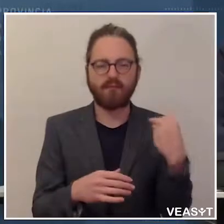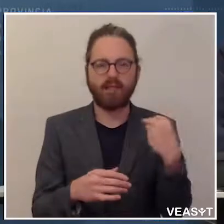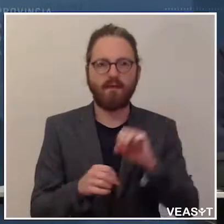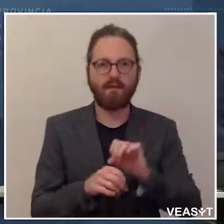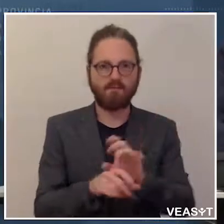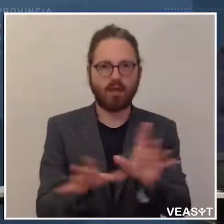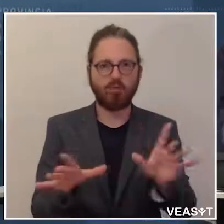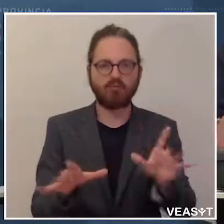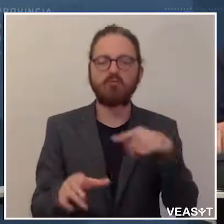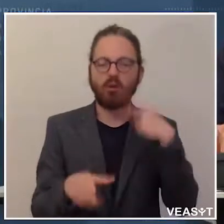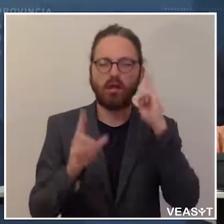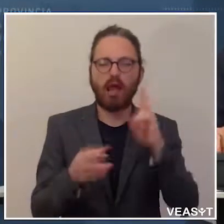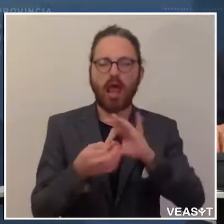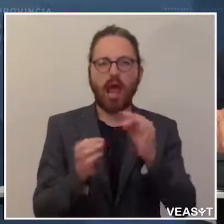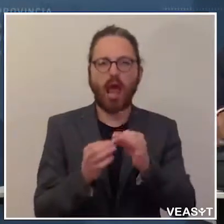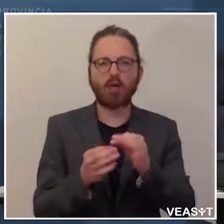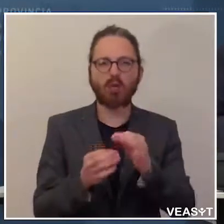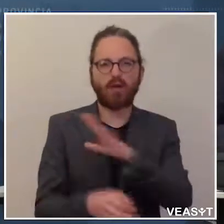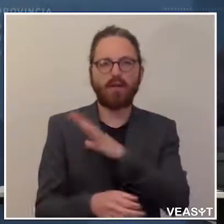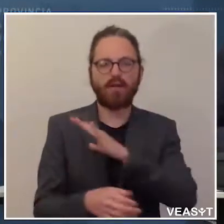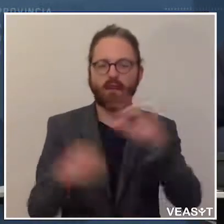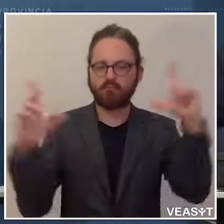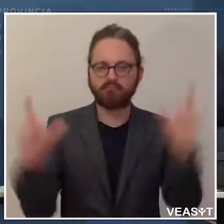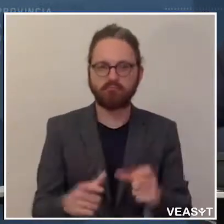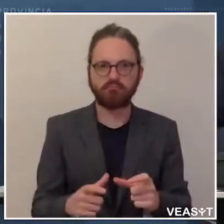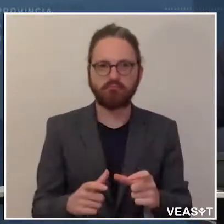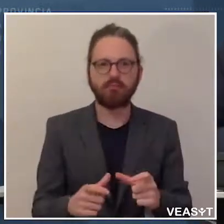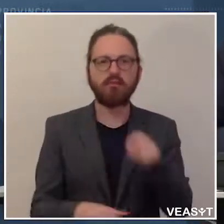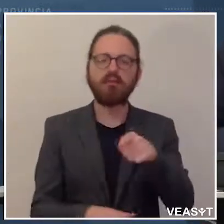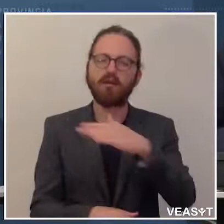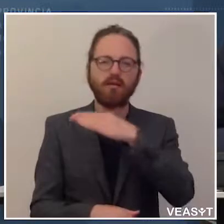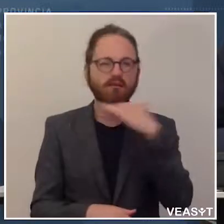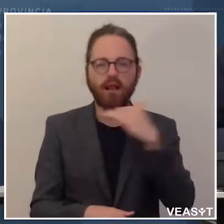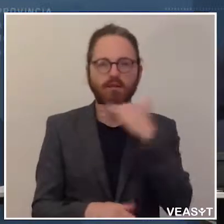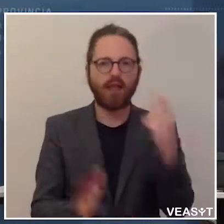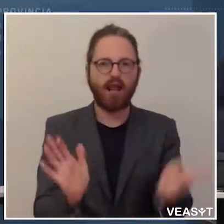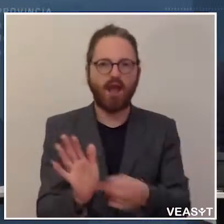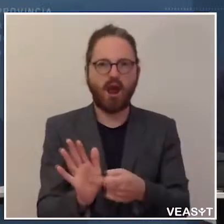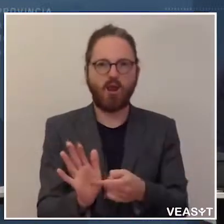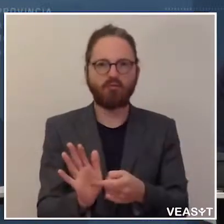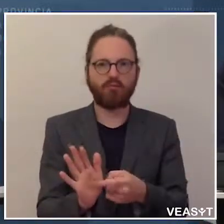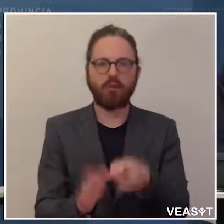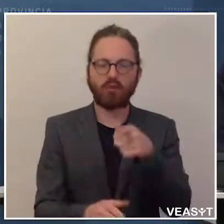homestake oms che falso smith minimi en el tanke file file audio